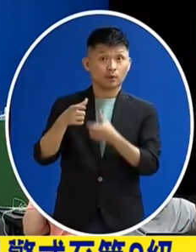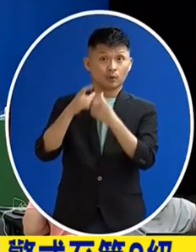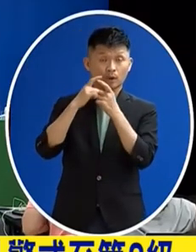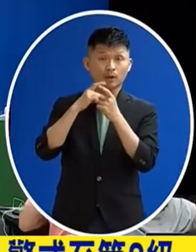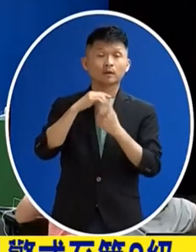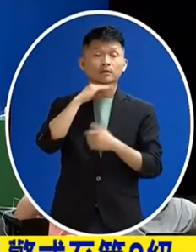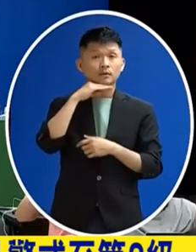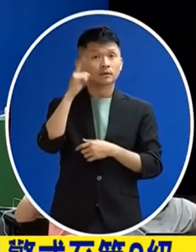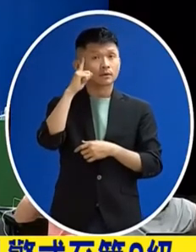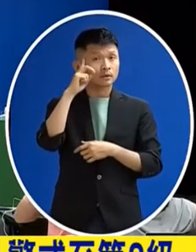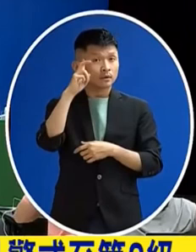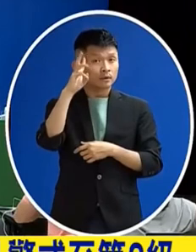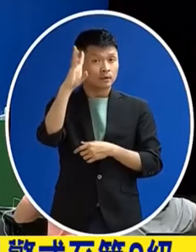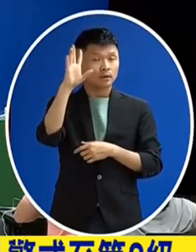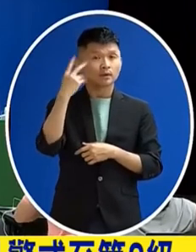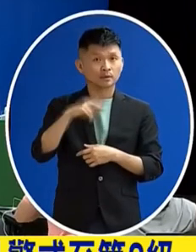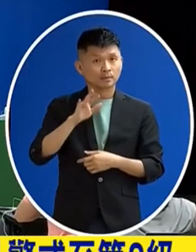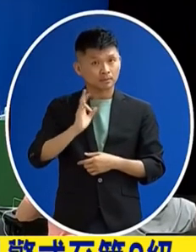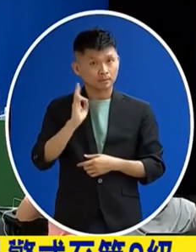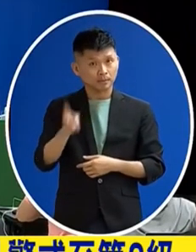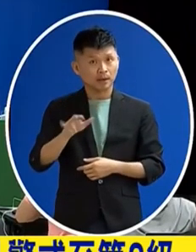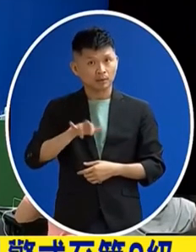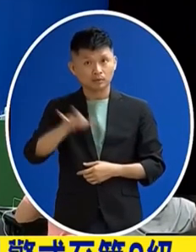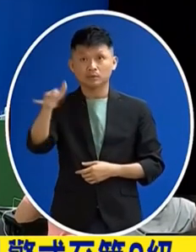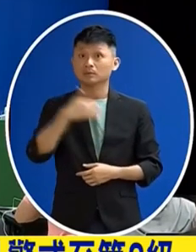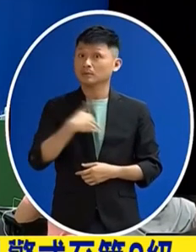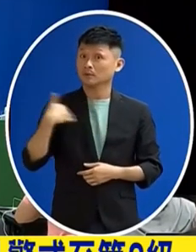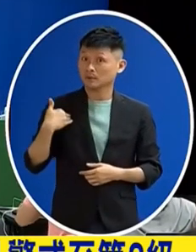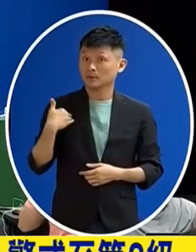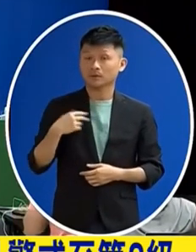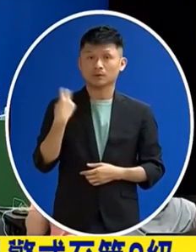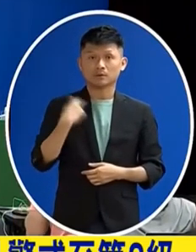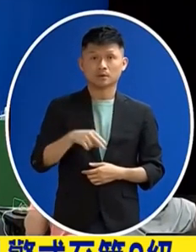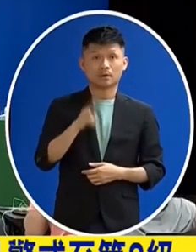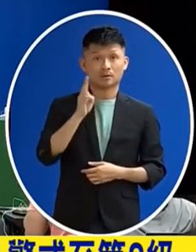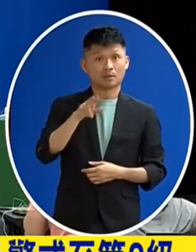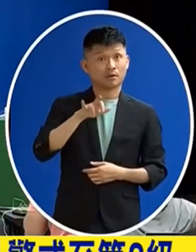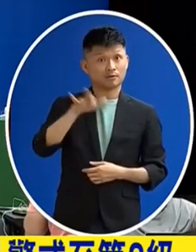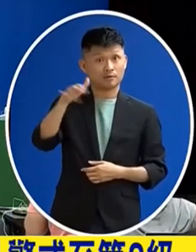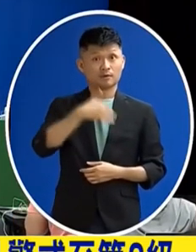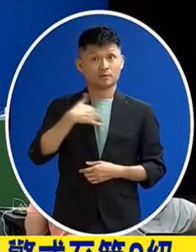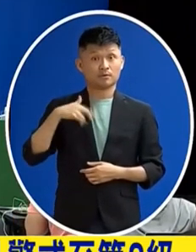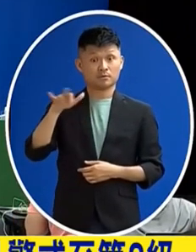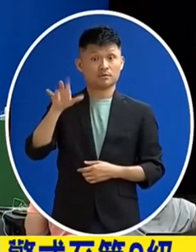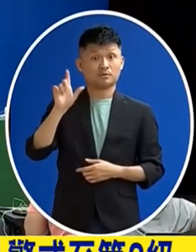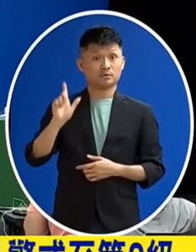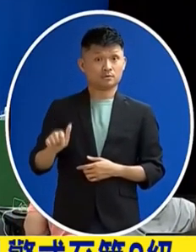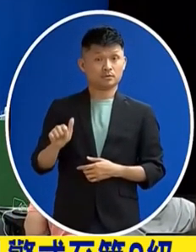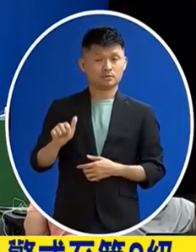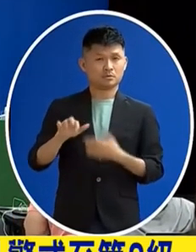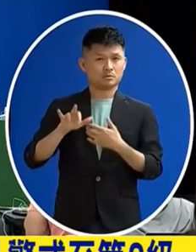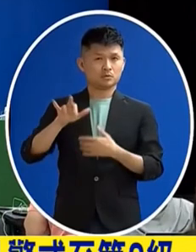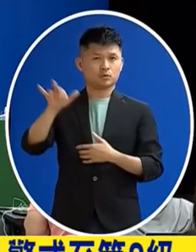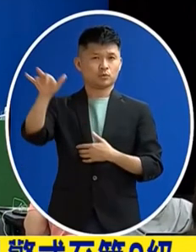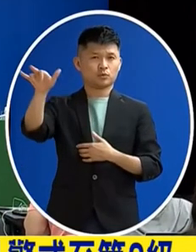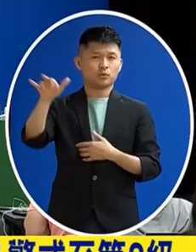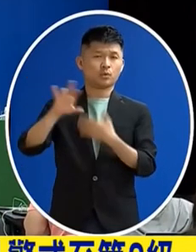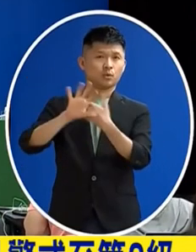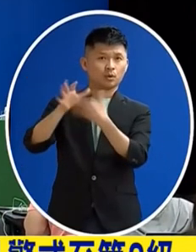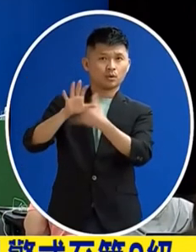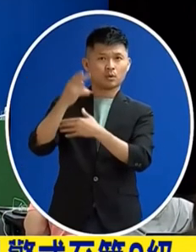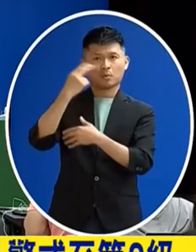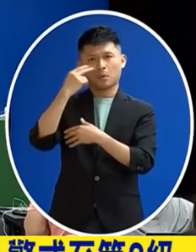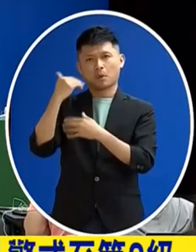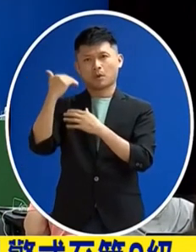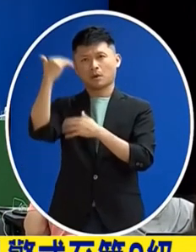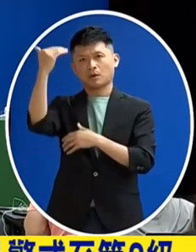多久才可以再派飞，有什么样一些条件？还有就是说针对这些可以再派飞的机师，他还是可能会到国外有一些风险，有没有针对一